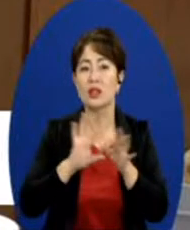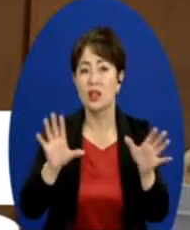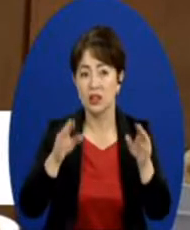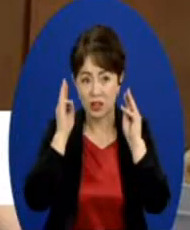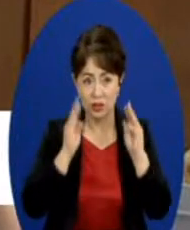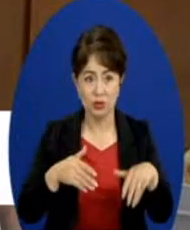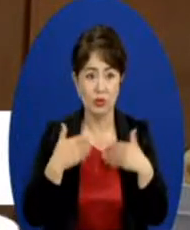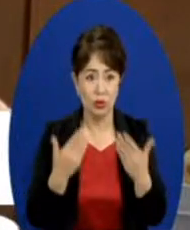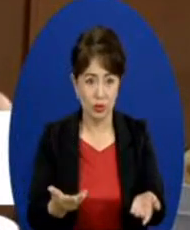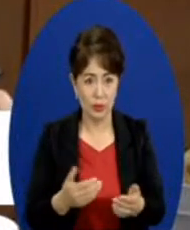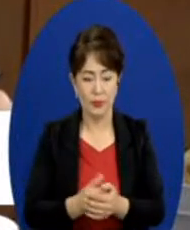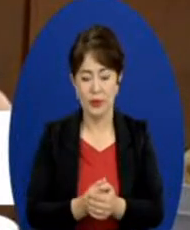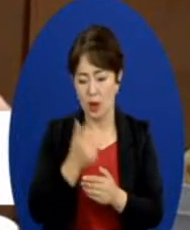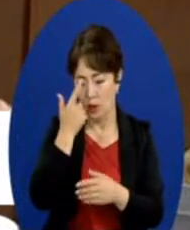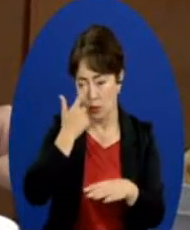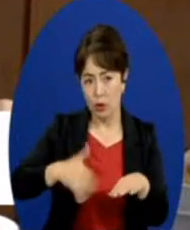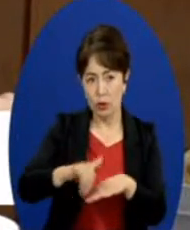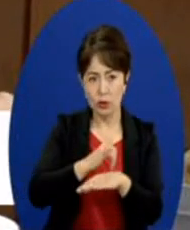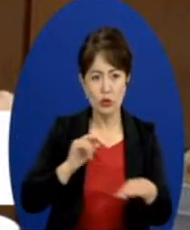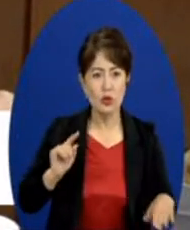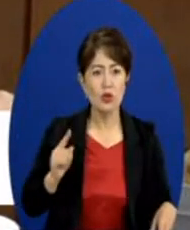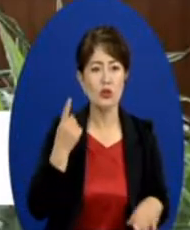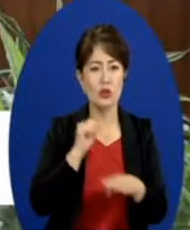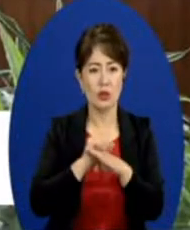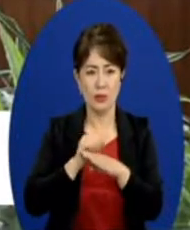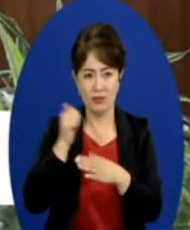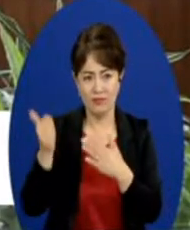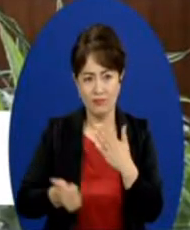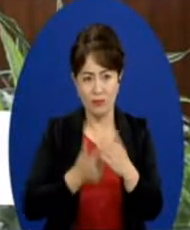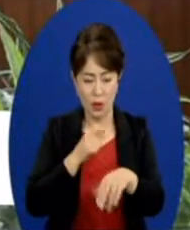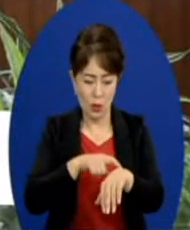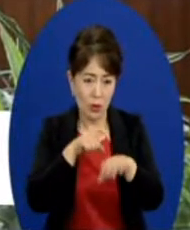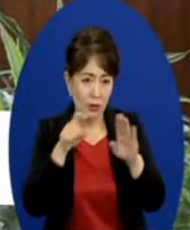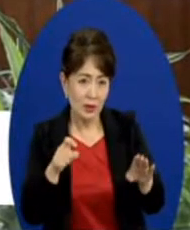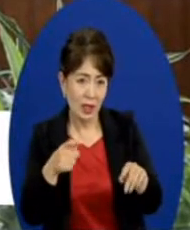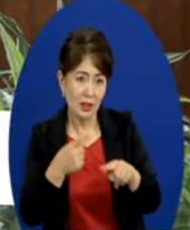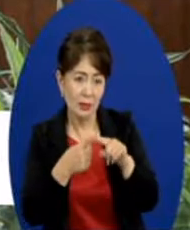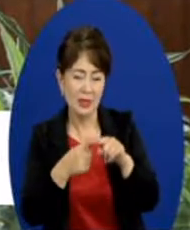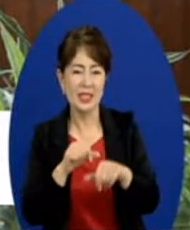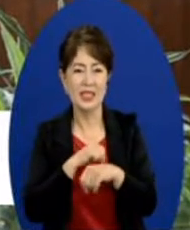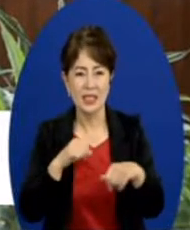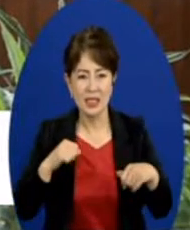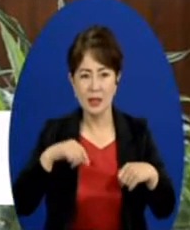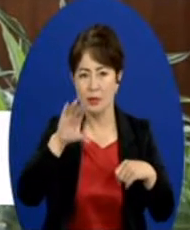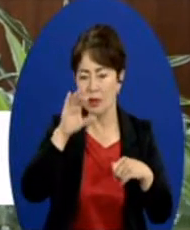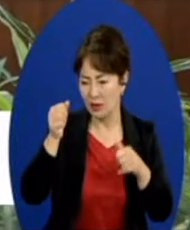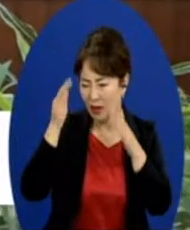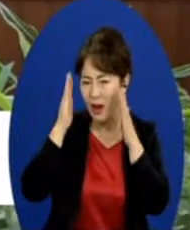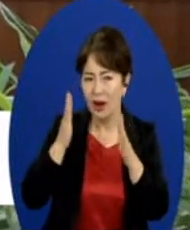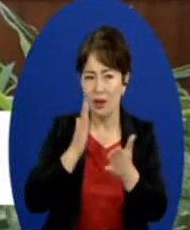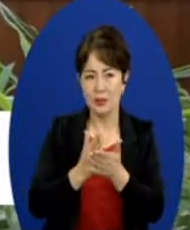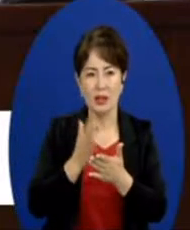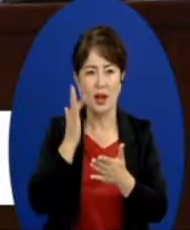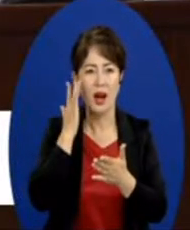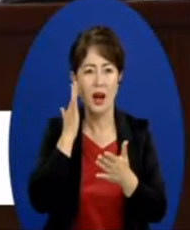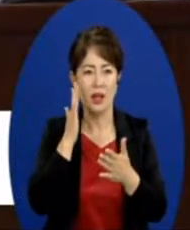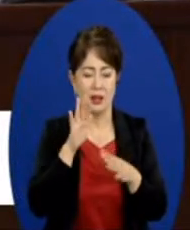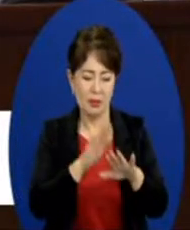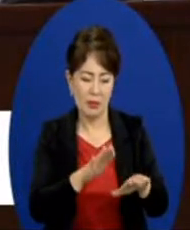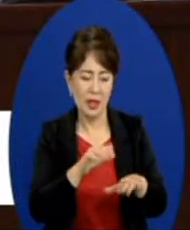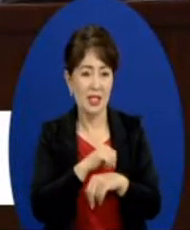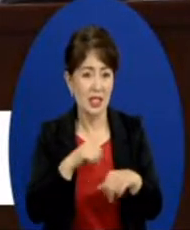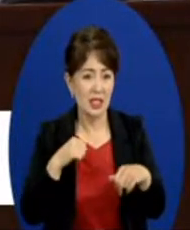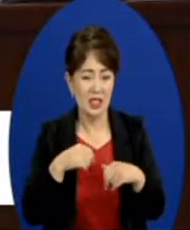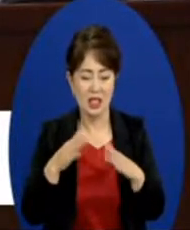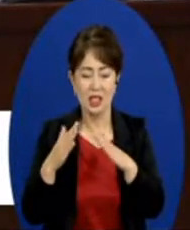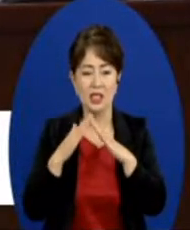байгаа юм аа. Монгол улс өндөржүүлсэн бэлэн байдлын хугацааг сунгахтаа аль болох иргэн аж ахуй нэгжээ дэмжигэд анхаарч гаднаас ирсэргээд гэртээ 14